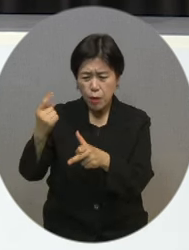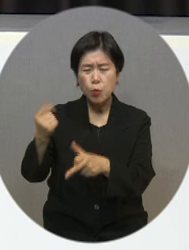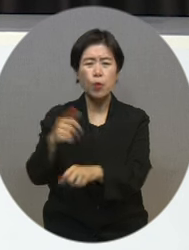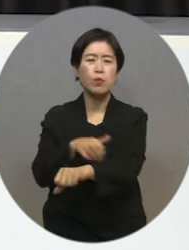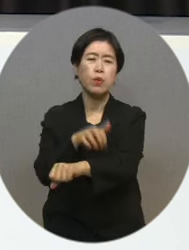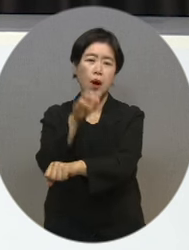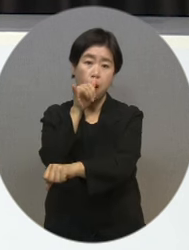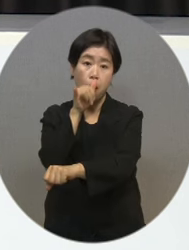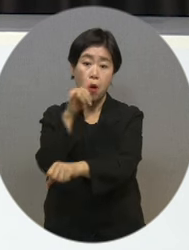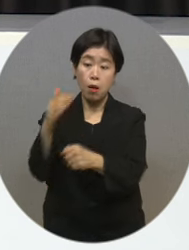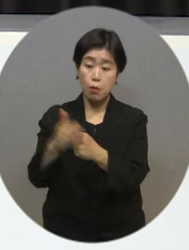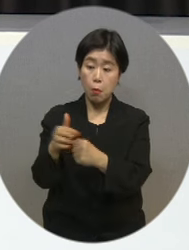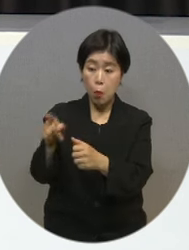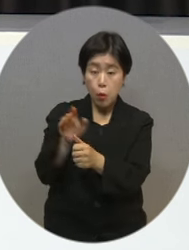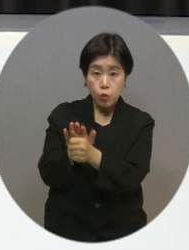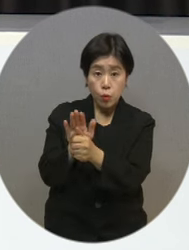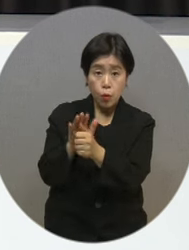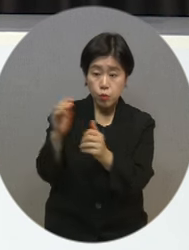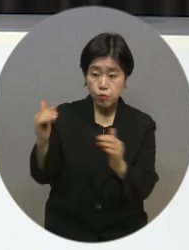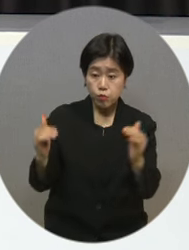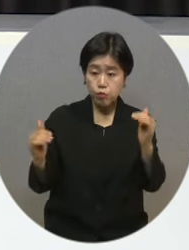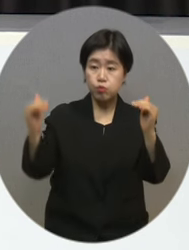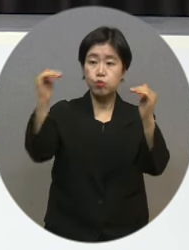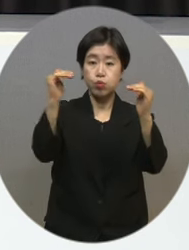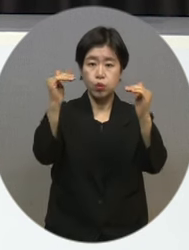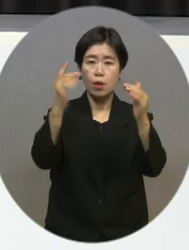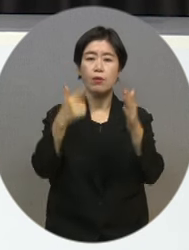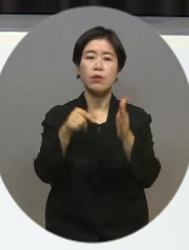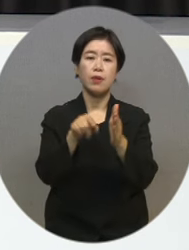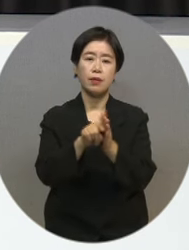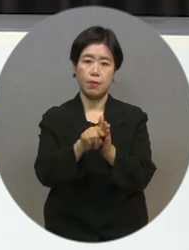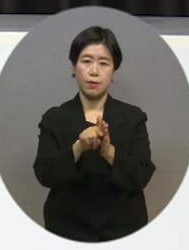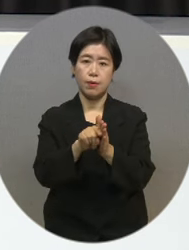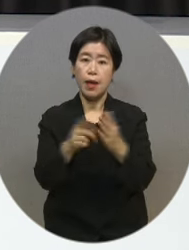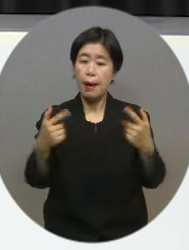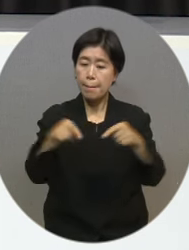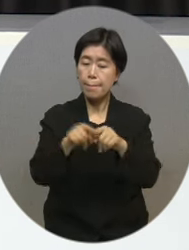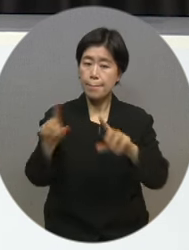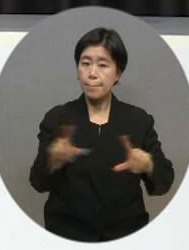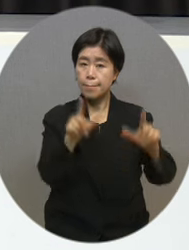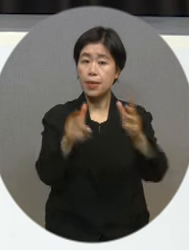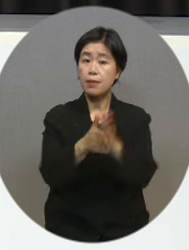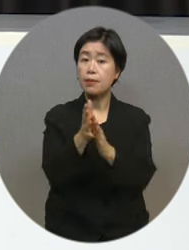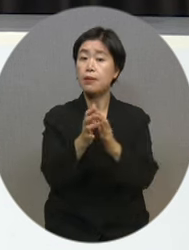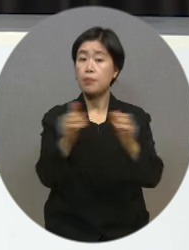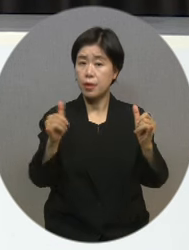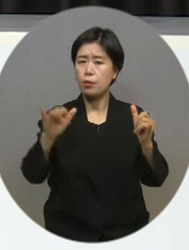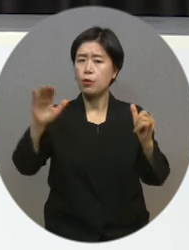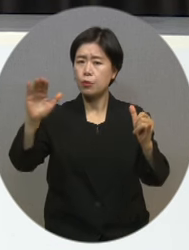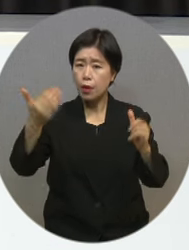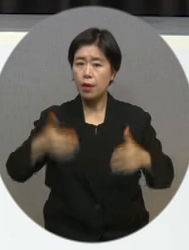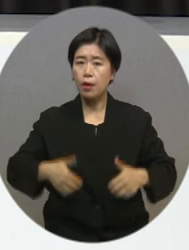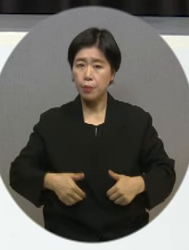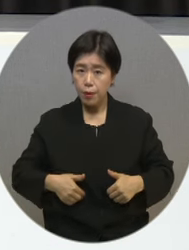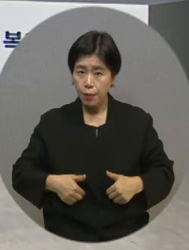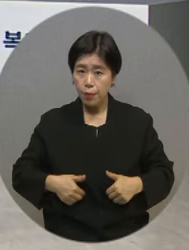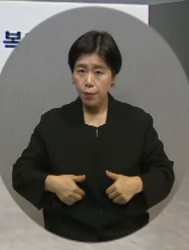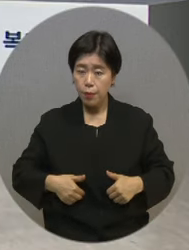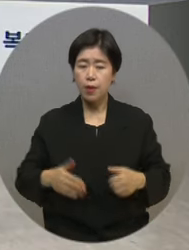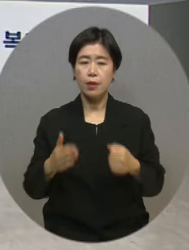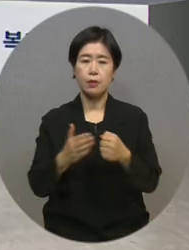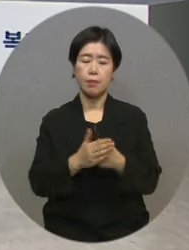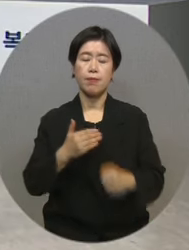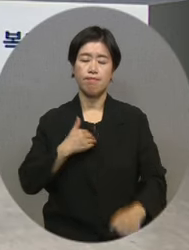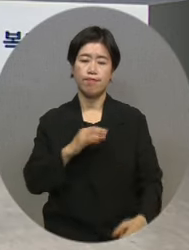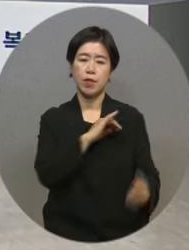시민으로 인정돼야 네. 된다라는 이제 주장을 하면서 할게 사실 인권운동밖에 없었습니다. 예.